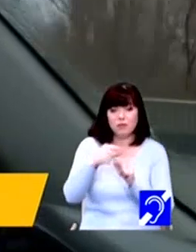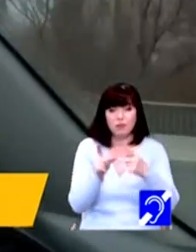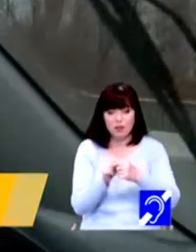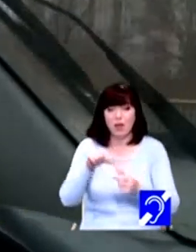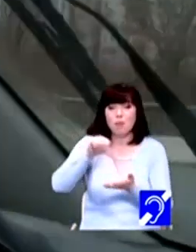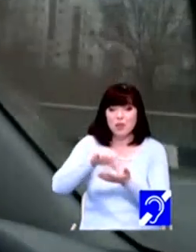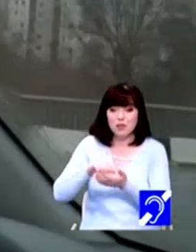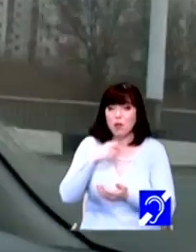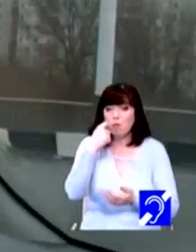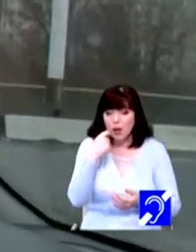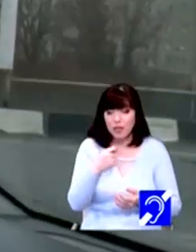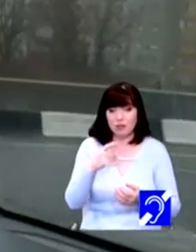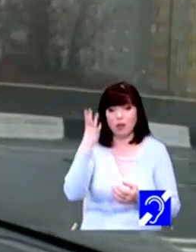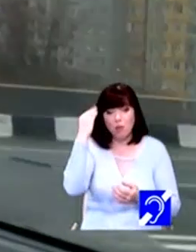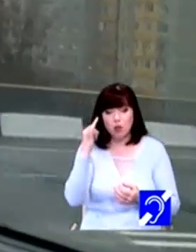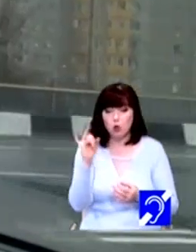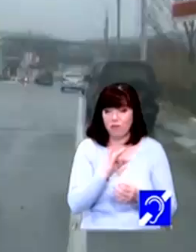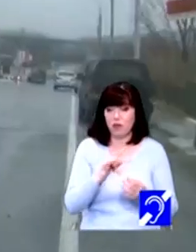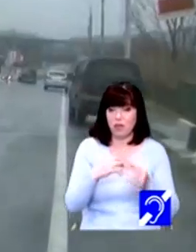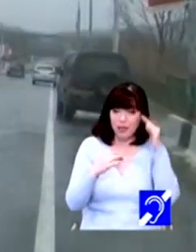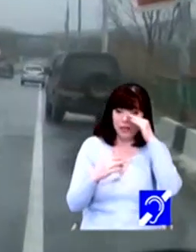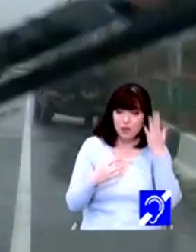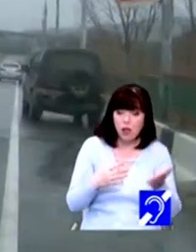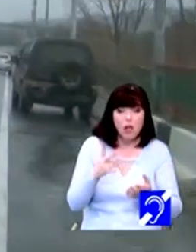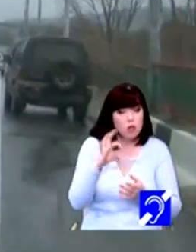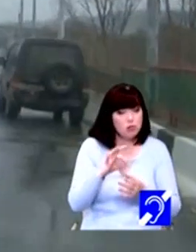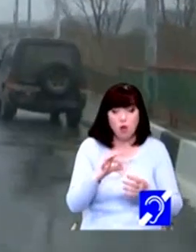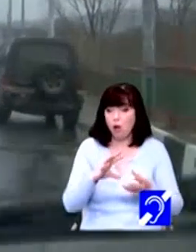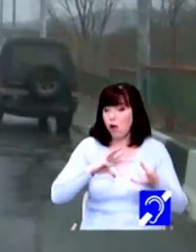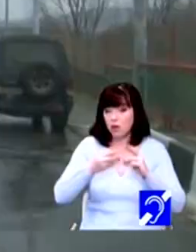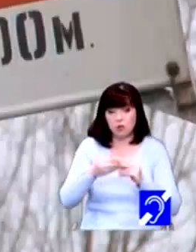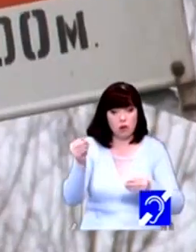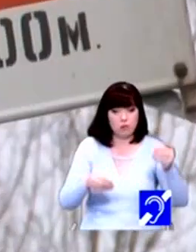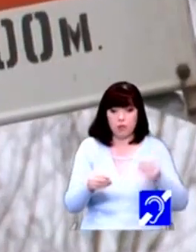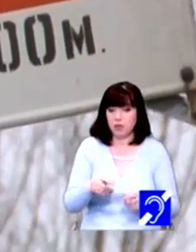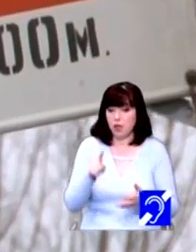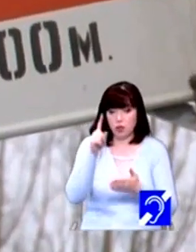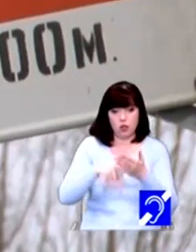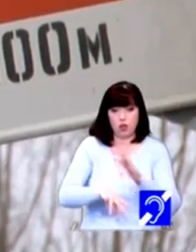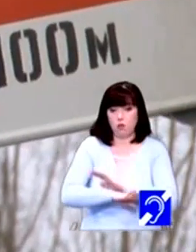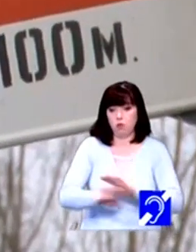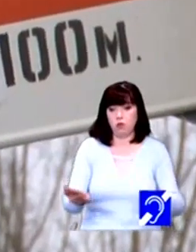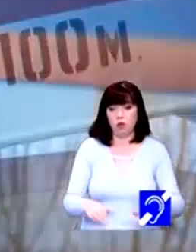reprezentanții politici ai Chișinăului și Tiraspolului, dar acestea nu au dus la semnarea unui nou protocol de negocieri.